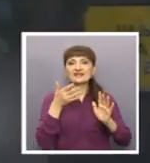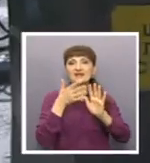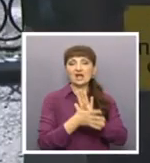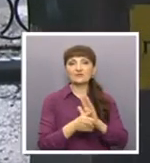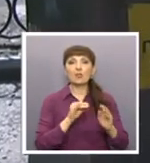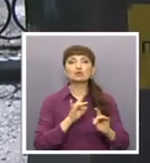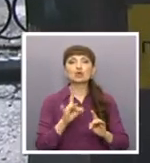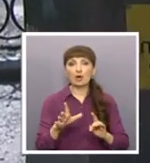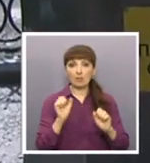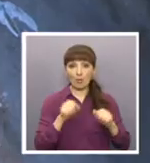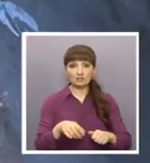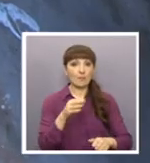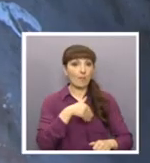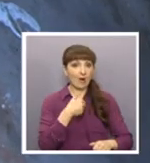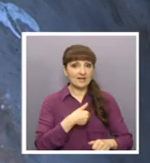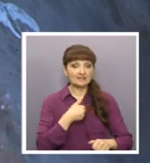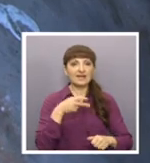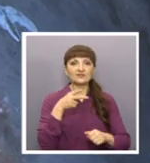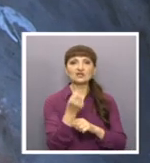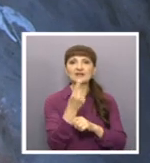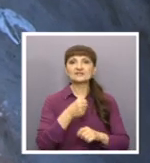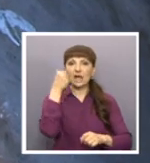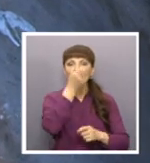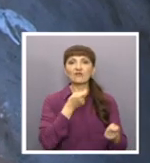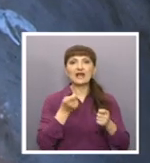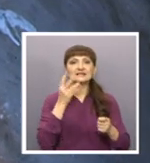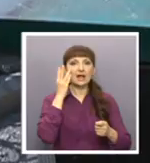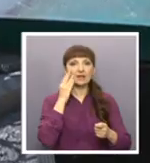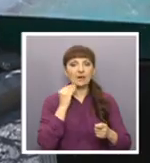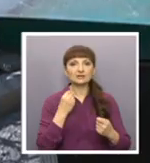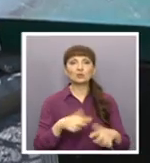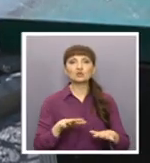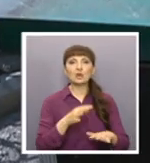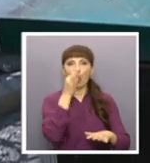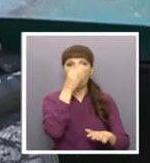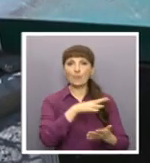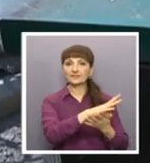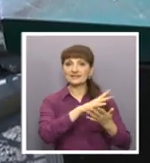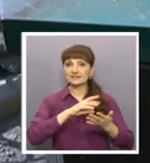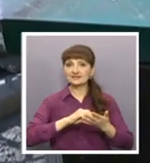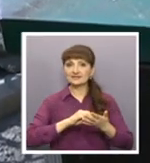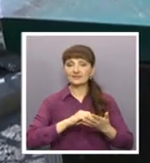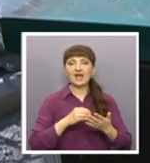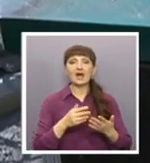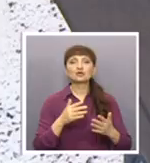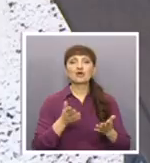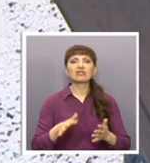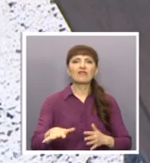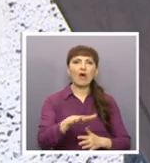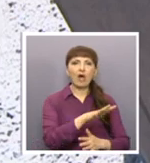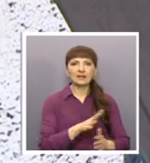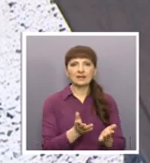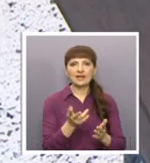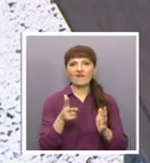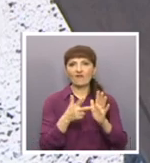мусор, который может оказаться полезным, в 2011 году власти Алматы, позаимствовав опыт Запада, укомплектовали дворы и общественные места